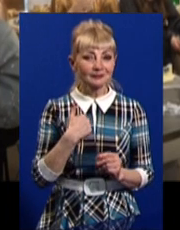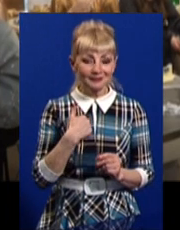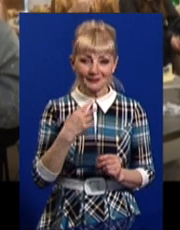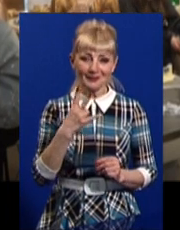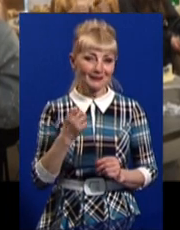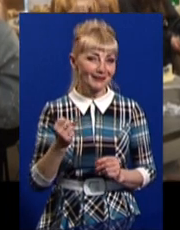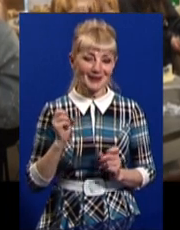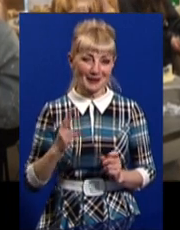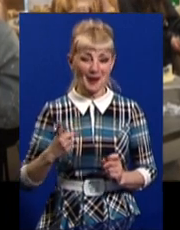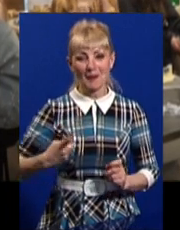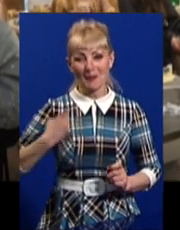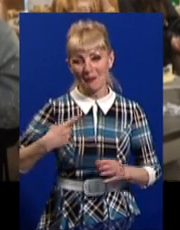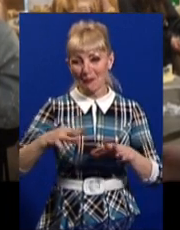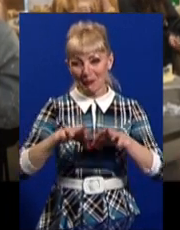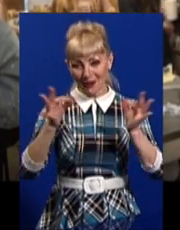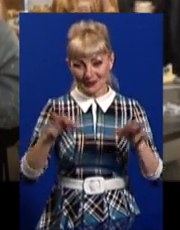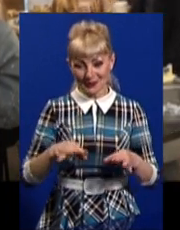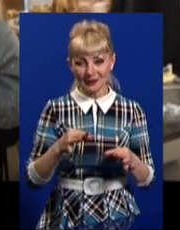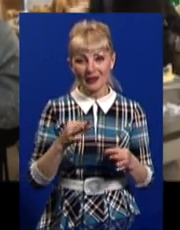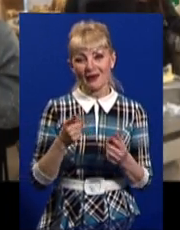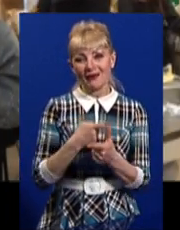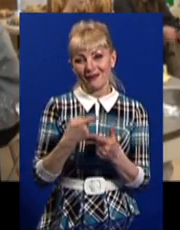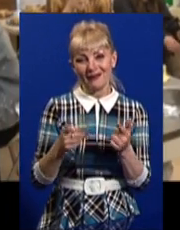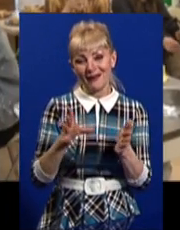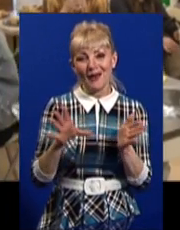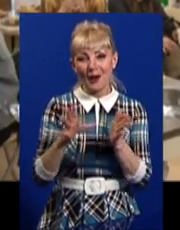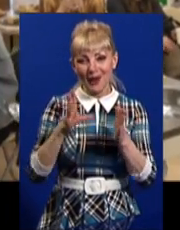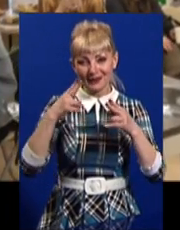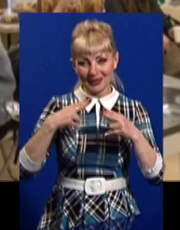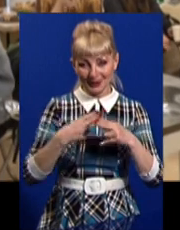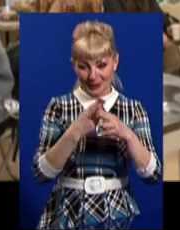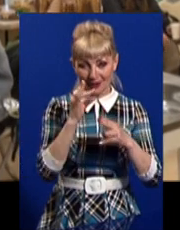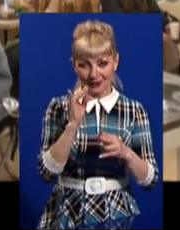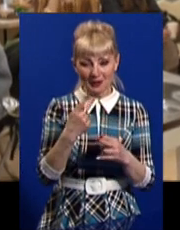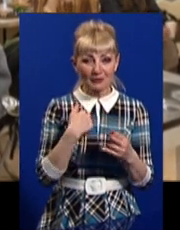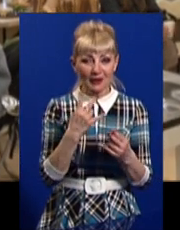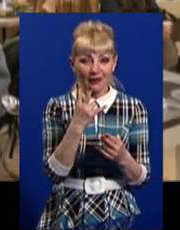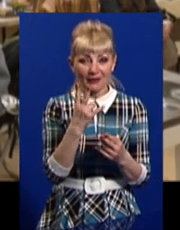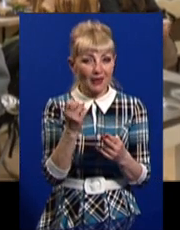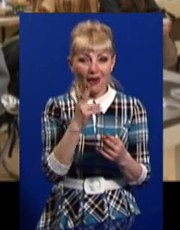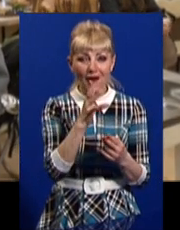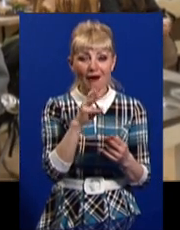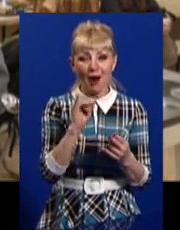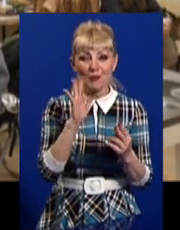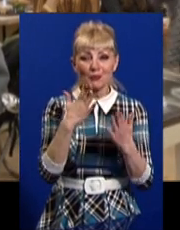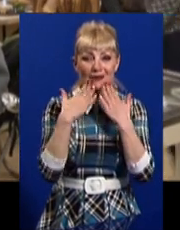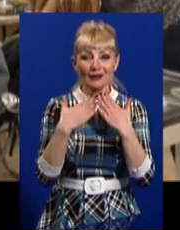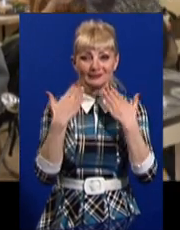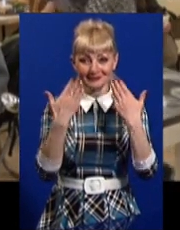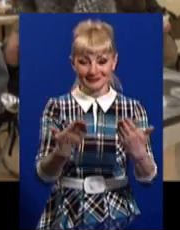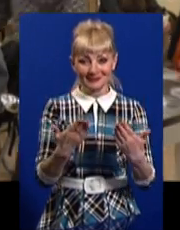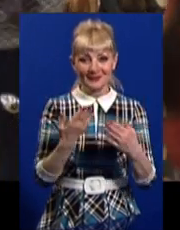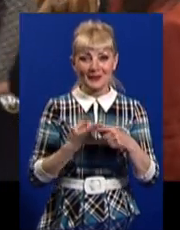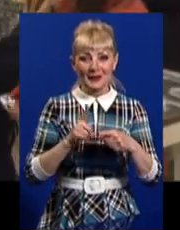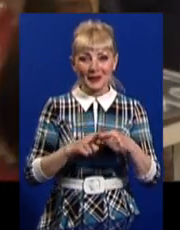професійною сантехнікинею або електрикинею. Мені ні до кого було звернутися, щоб мені допомогли. Це